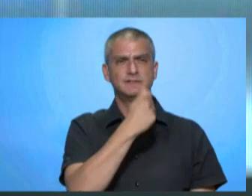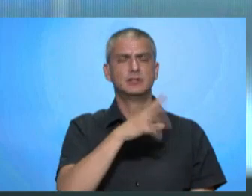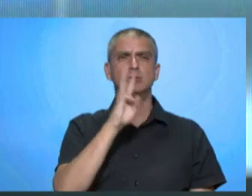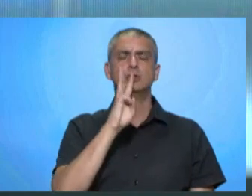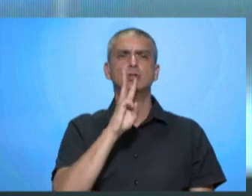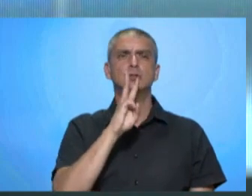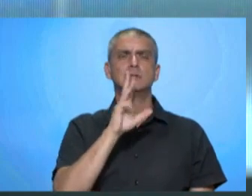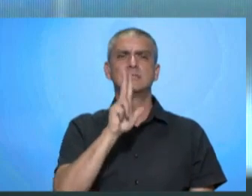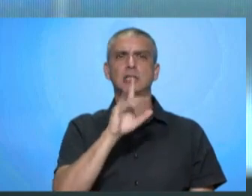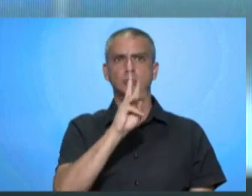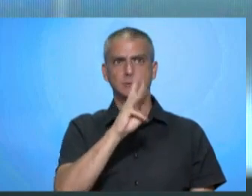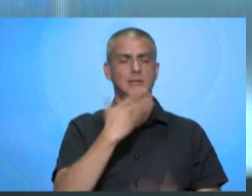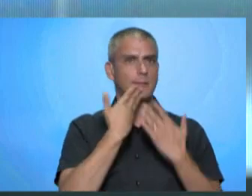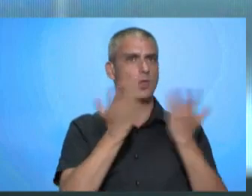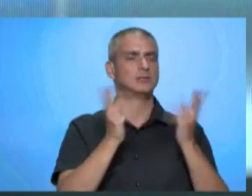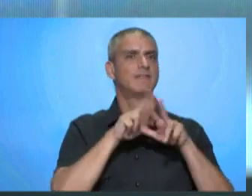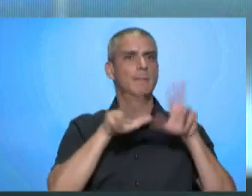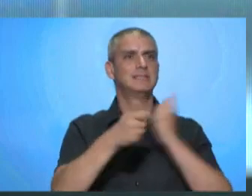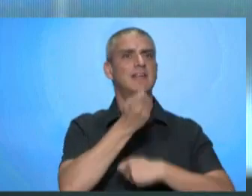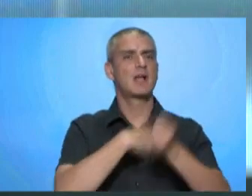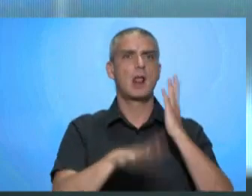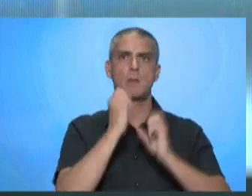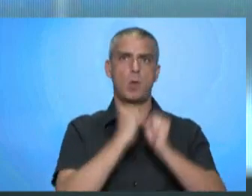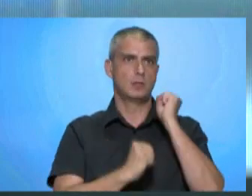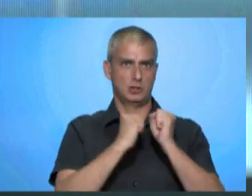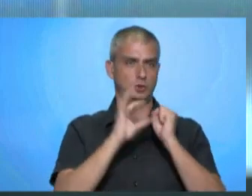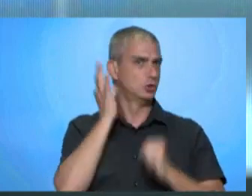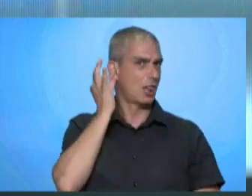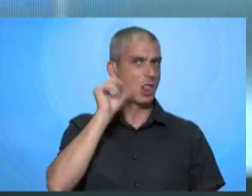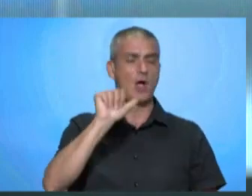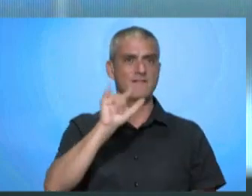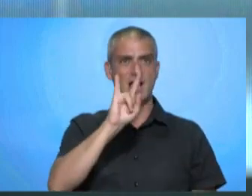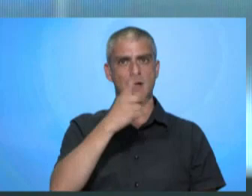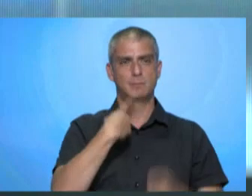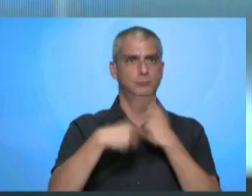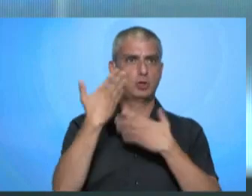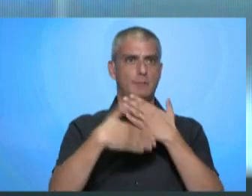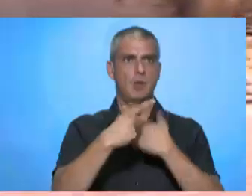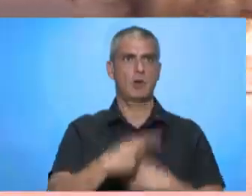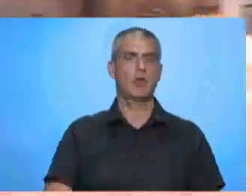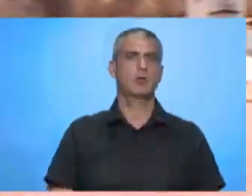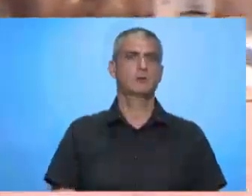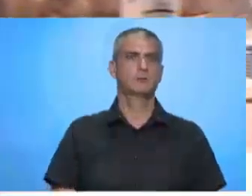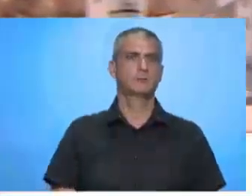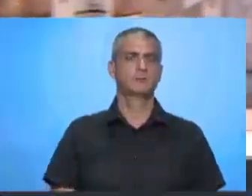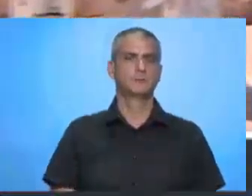כתב התחום הכלכלי, חושף עכשיו את מצבה הכלכלי הקשה של אופירה חיים בשנים האחרונות.